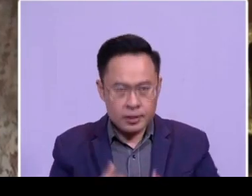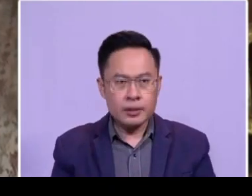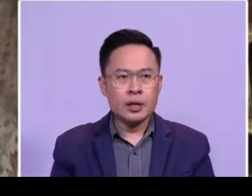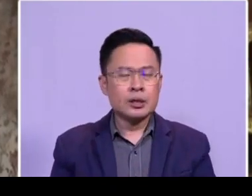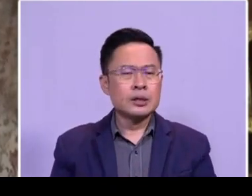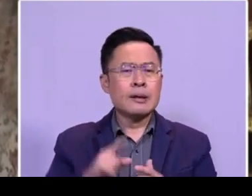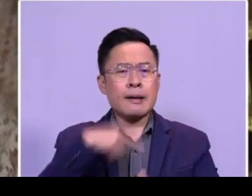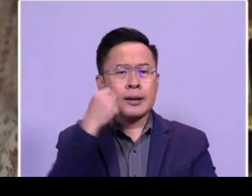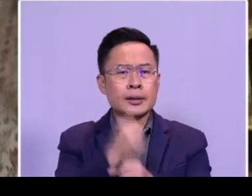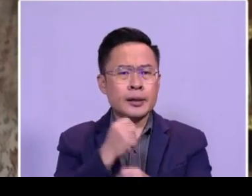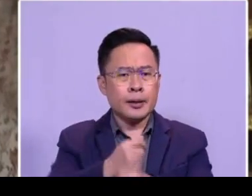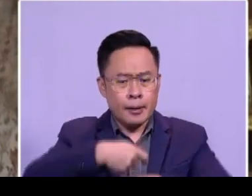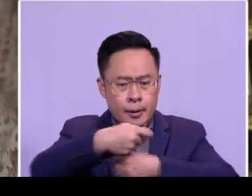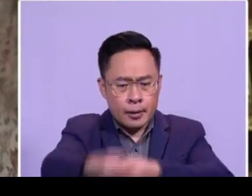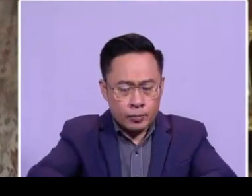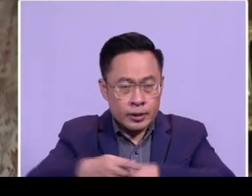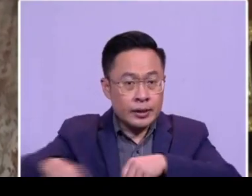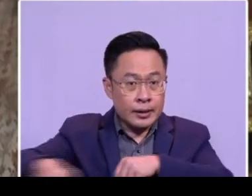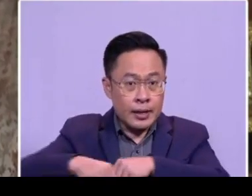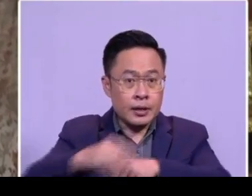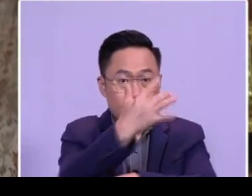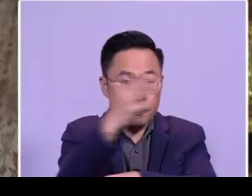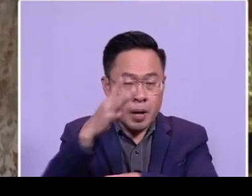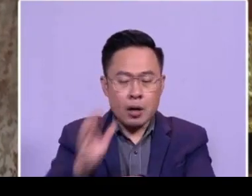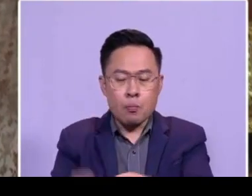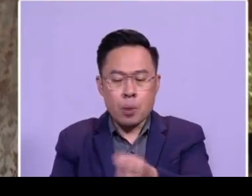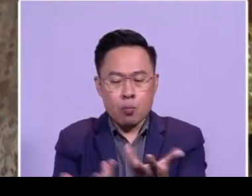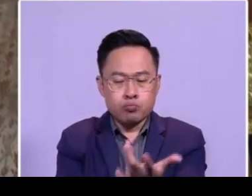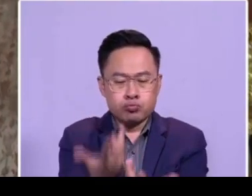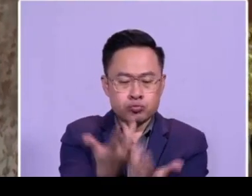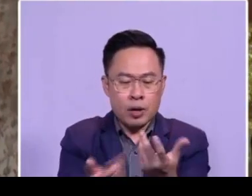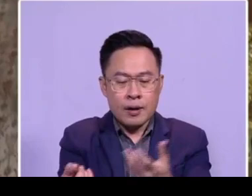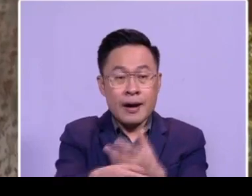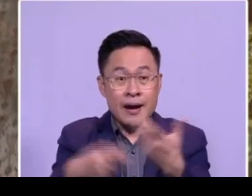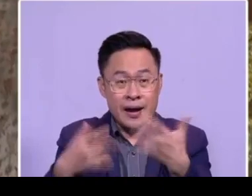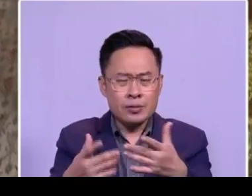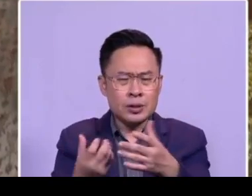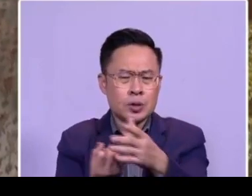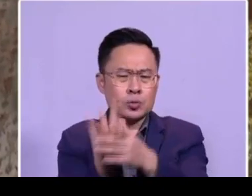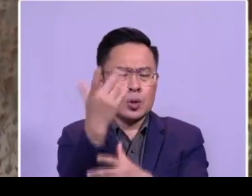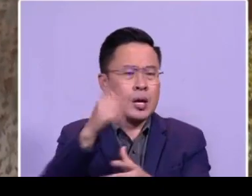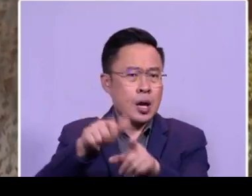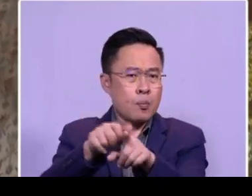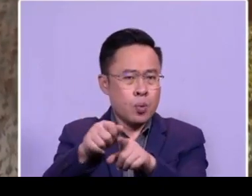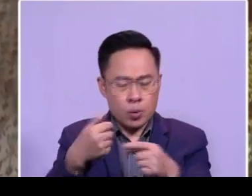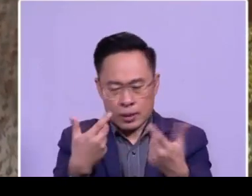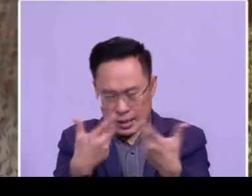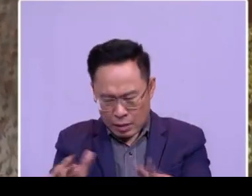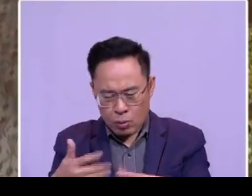มีสวนนะครับอยู่แถวนั้นแล้วก็จุดไฟเผาเพิ่มเติมนะครับเราก็ต้องเร่งรัดสืบสวนเพื่อจับกลุ่มมาดำเนินคดี